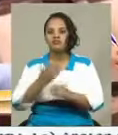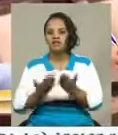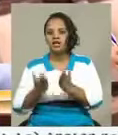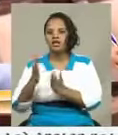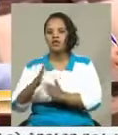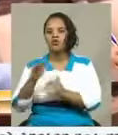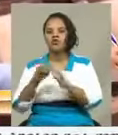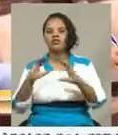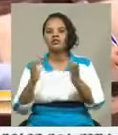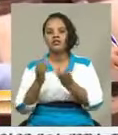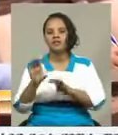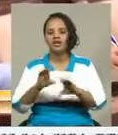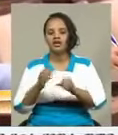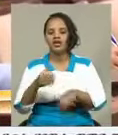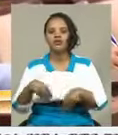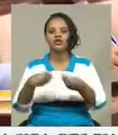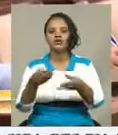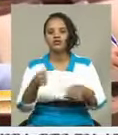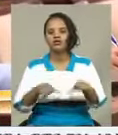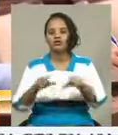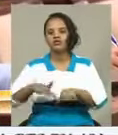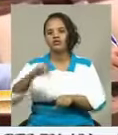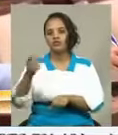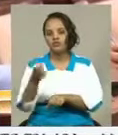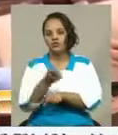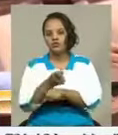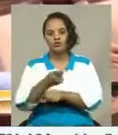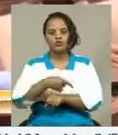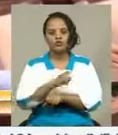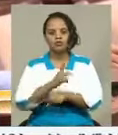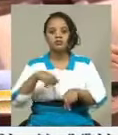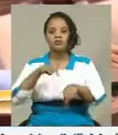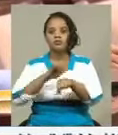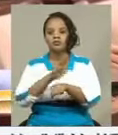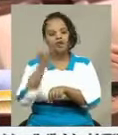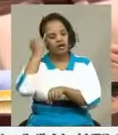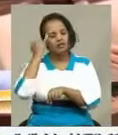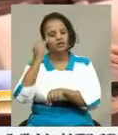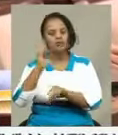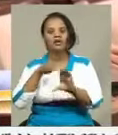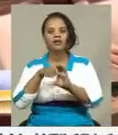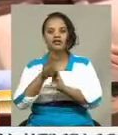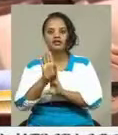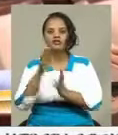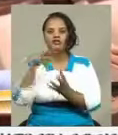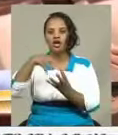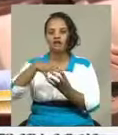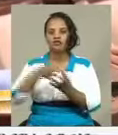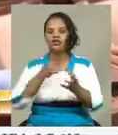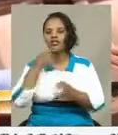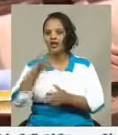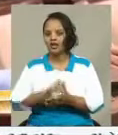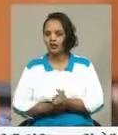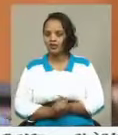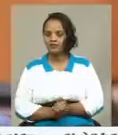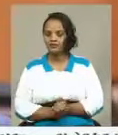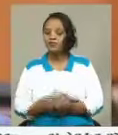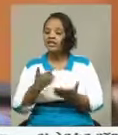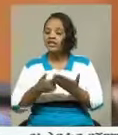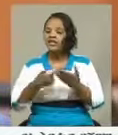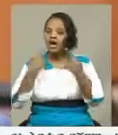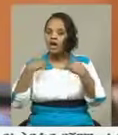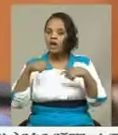አቀፍ ለማድረግ ያበረከቱት አስተዋጽኦ ከፍተኛ መሆኑን ጠቁመው የፓርቲዎቹ ሀሳብ በግብአትነት መካተቱን ተናግረዋል። ይህንን